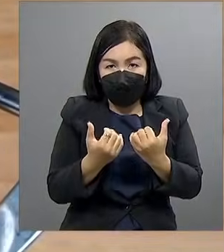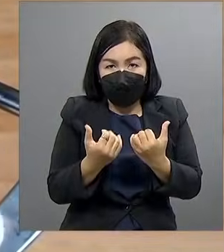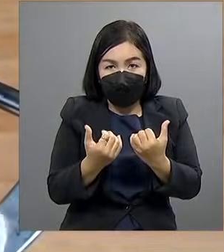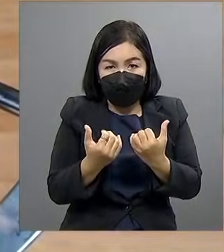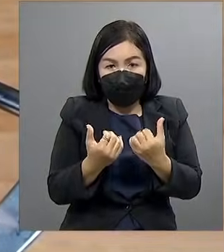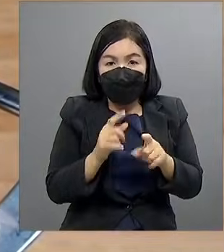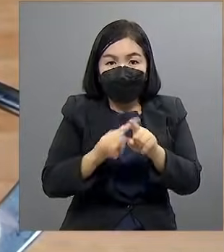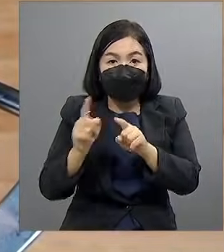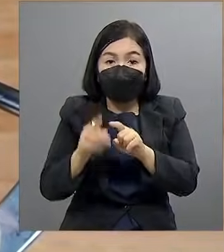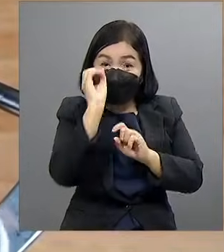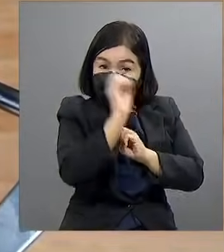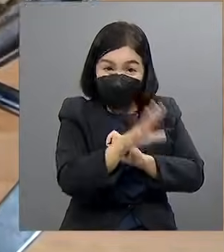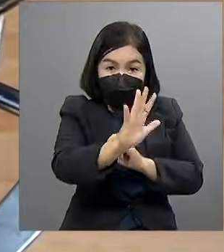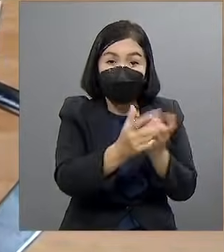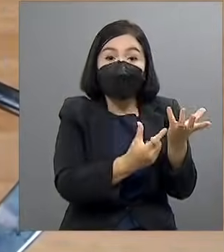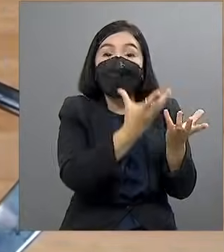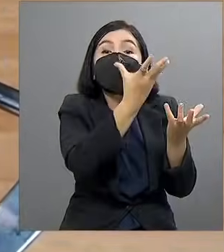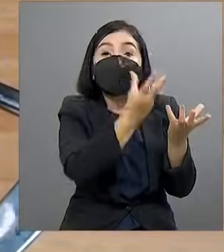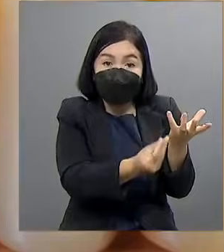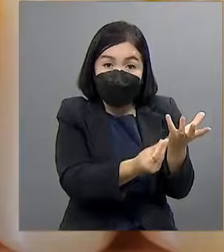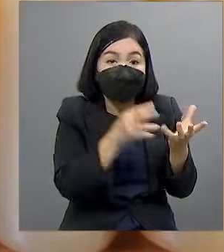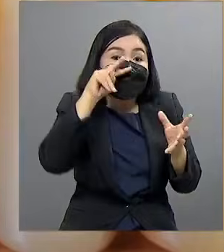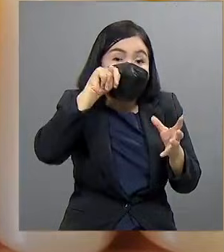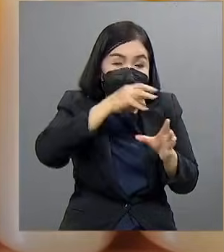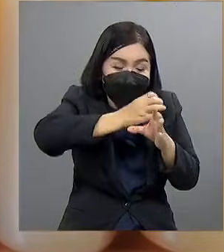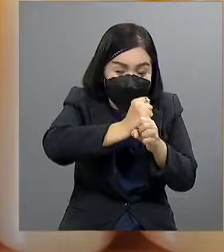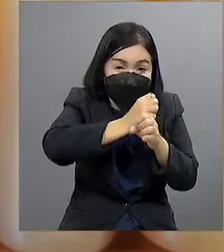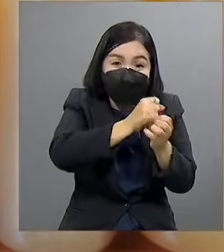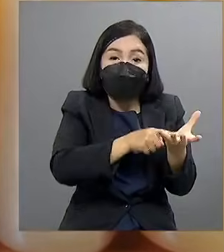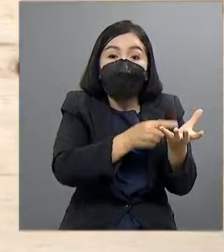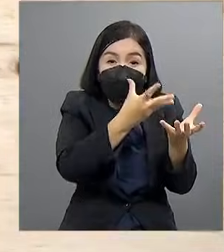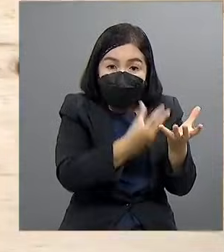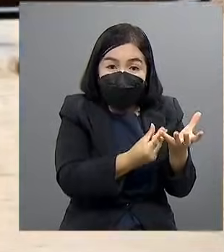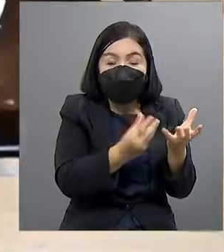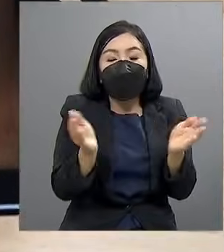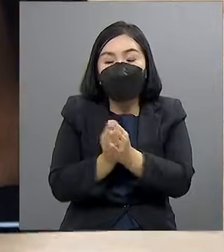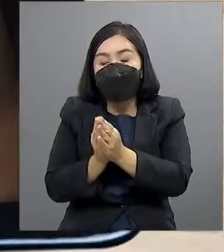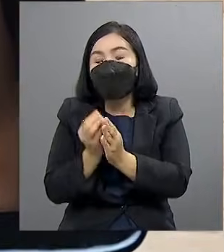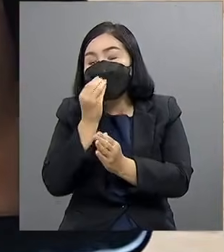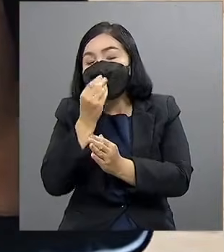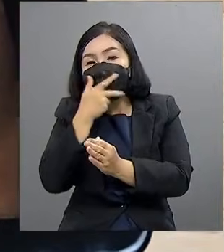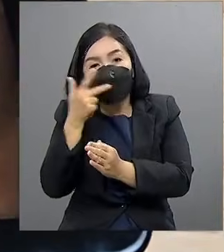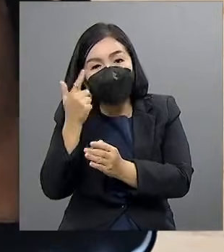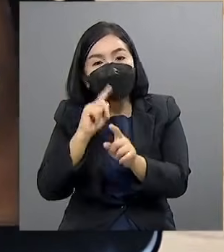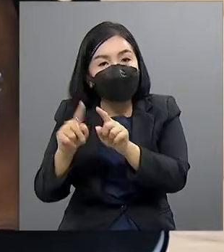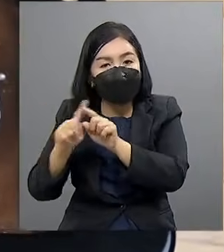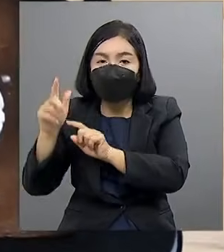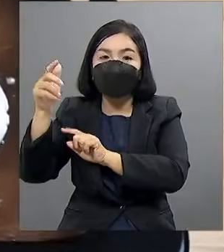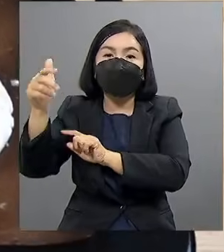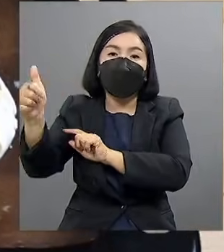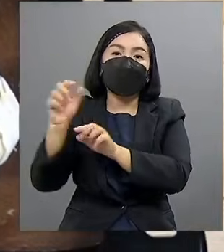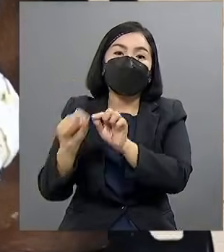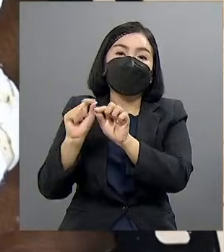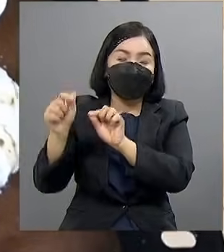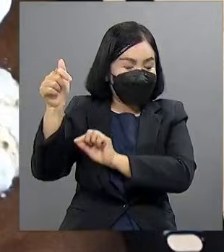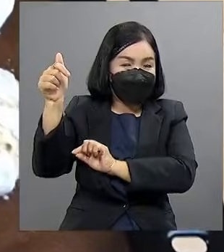ของกระชายที่คั้นน้ำออกแล้วนะครับนำมาแปรรูปเราจะได้ใช้วัตถุดิบได้อย่างคุ้มค่านะครับอย่างกระชาย